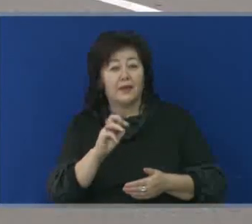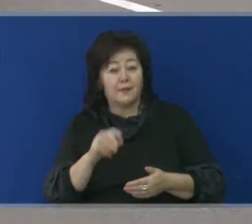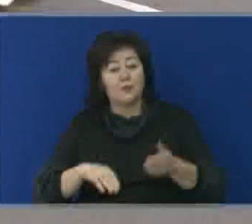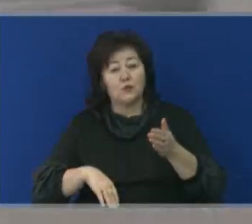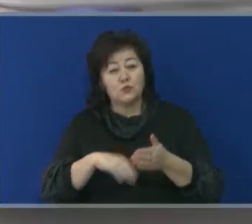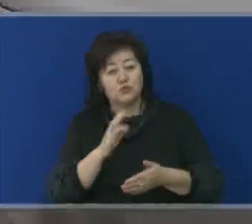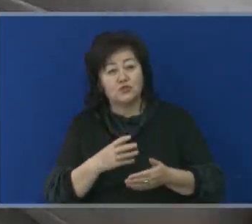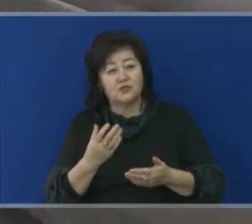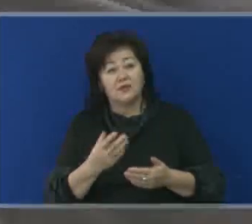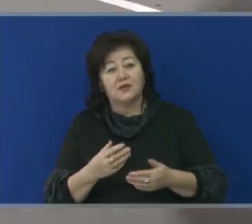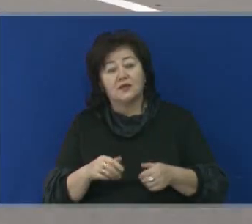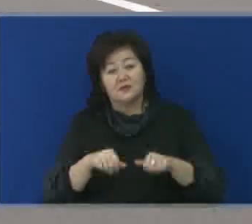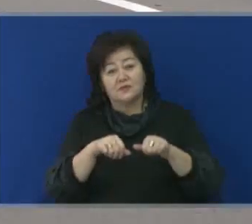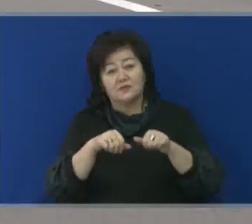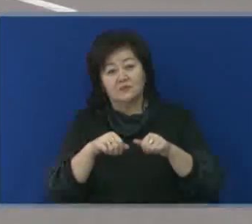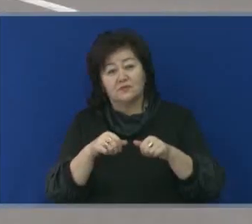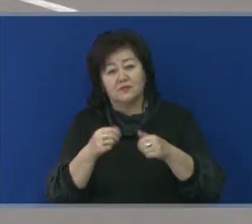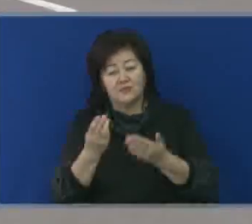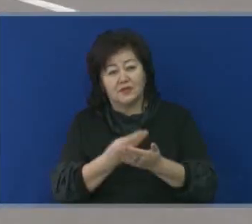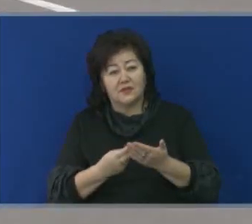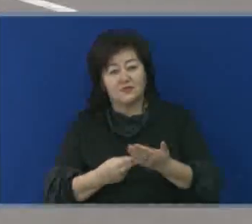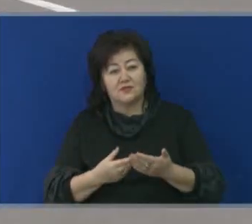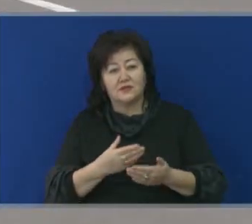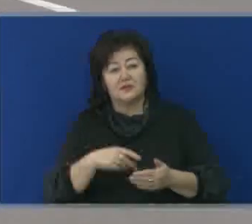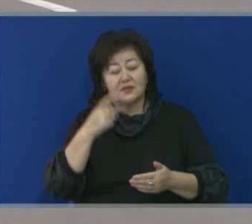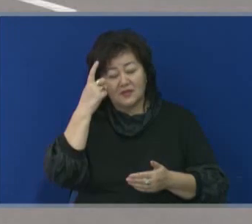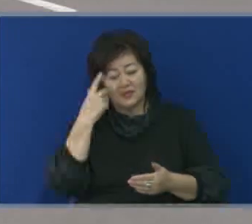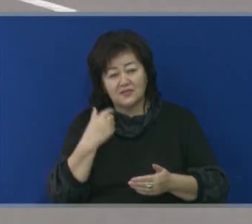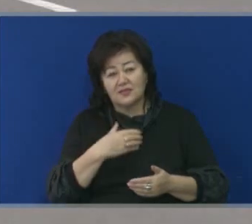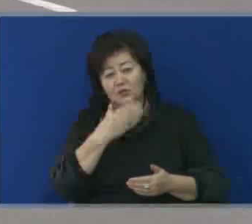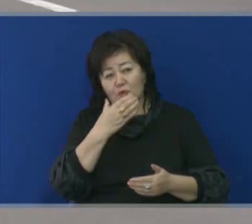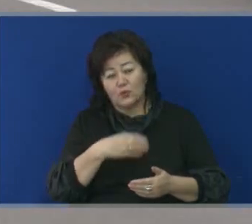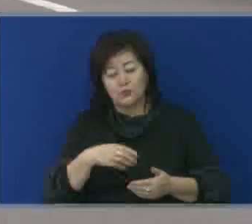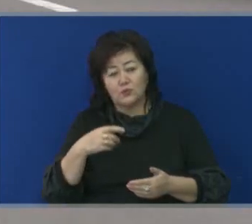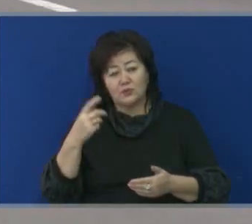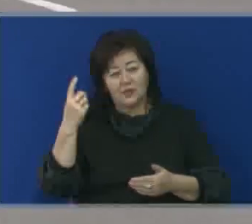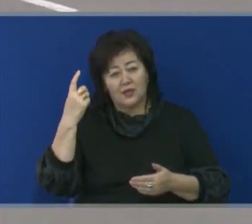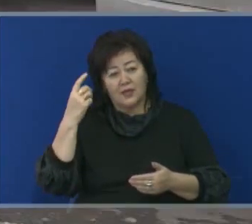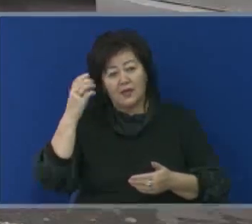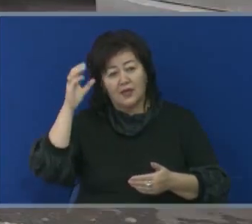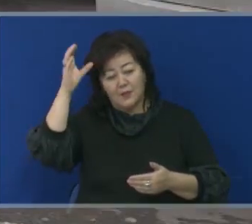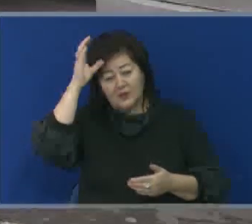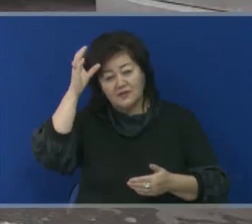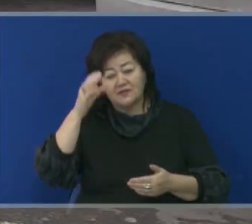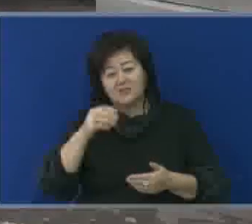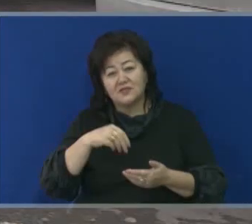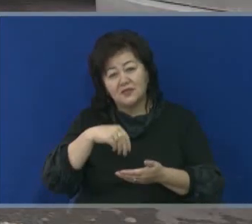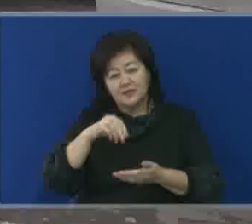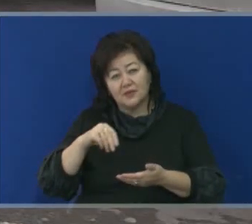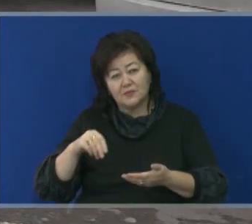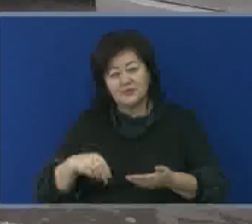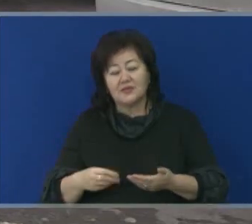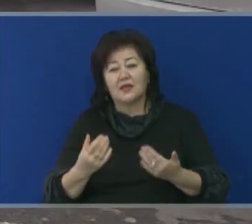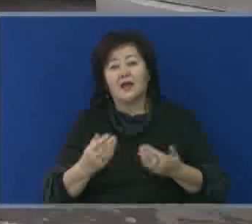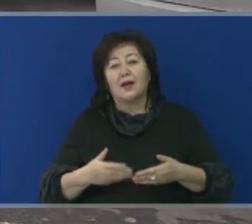Современный логотип имеет стильные геометрические линии. Акцент сделан на знаниях и культурном просвещении с использованием атрибутики письма. Одна из задач